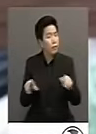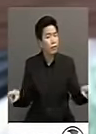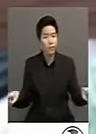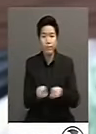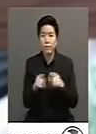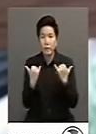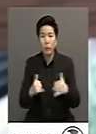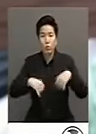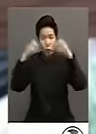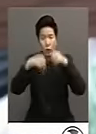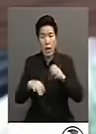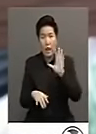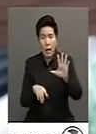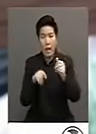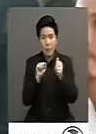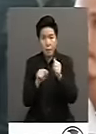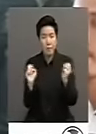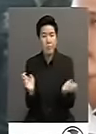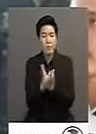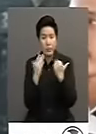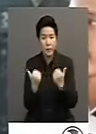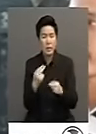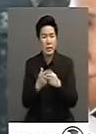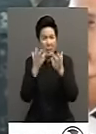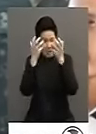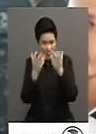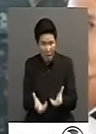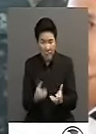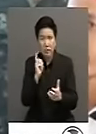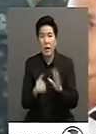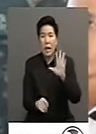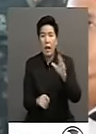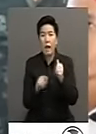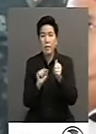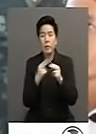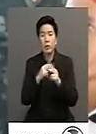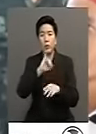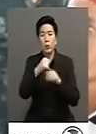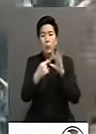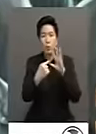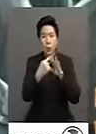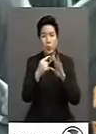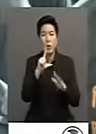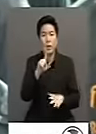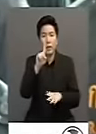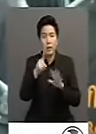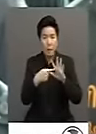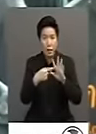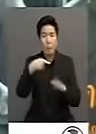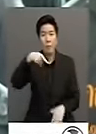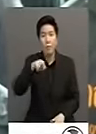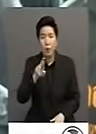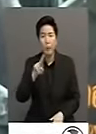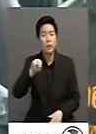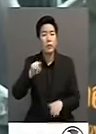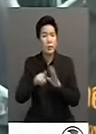ากฝนตก5อำเภอด้วยกันครับที่อ่วมกว่าเพื่อนอย่างที่อำเภอจุฬาภรณ์น้ำท่วมสูงมากกว่า1เมตร